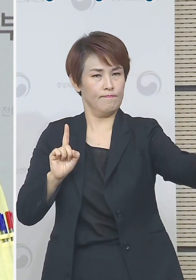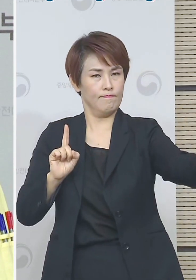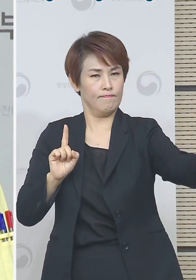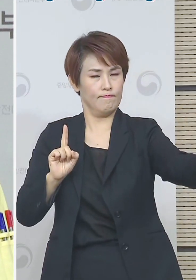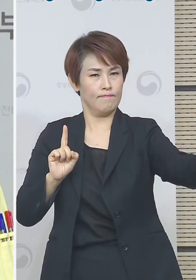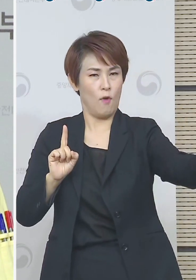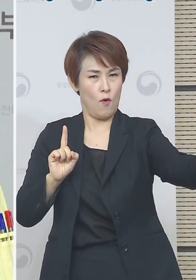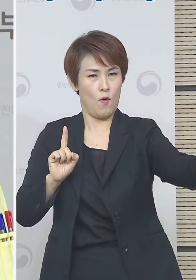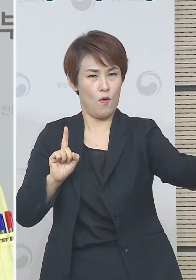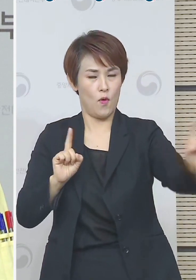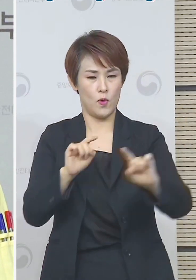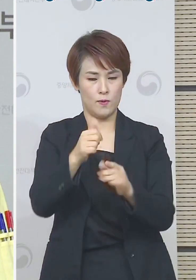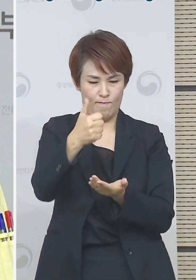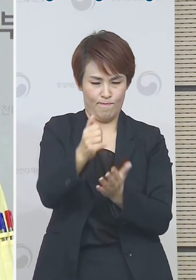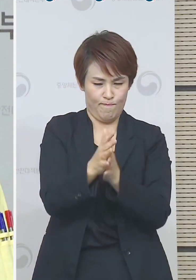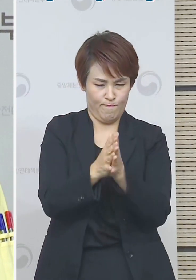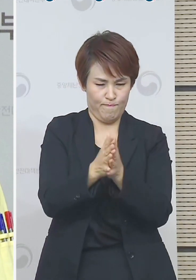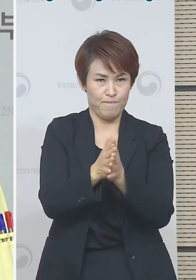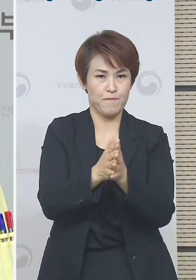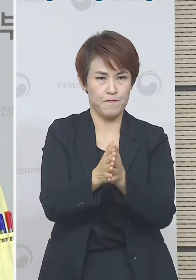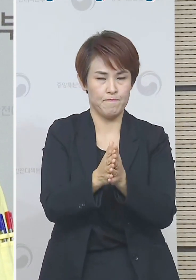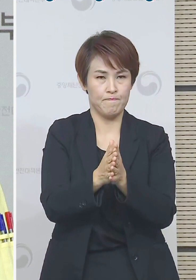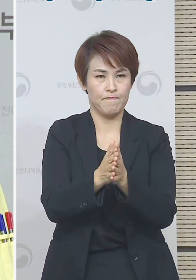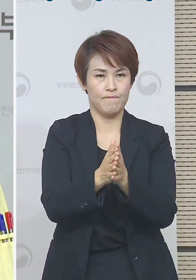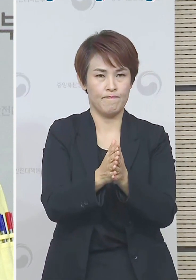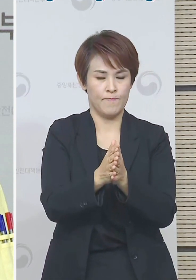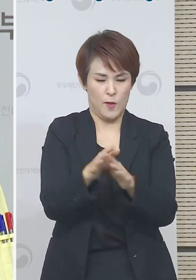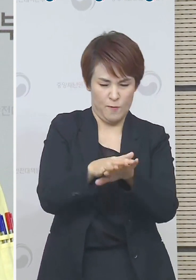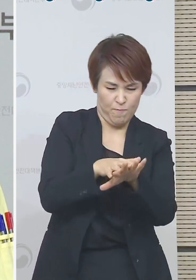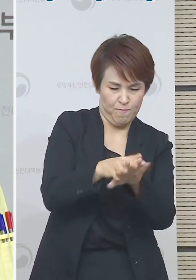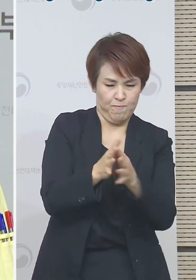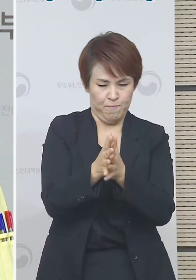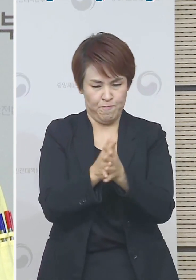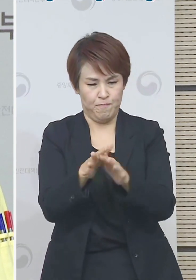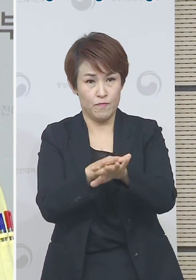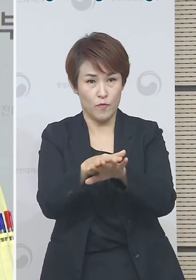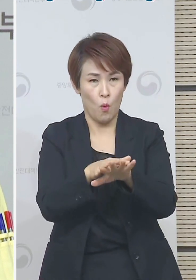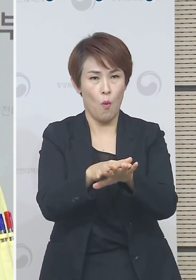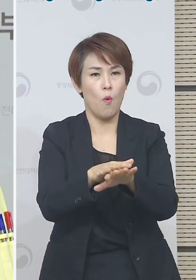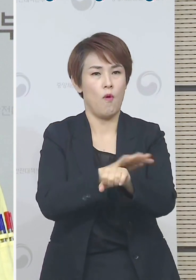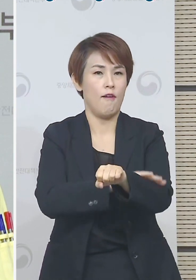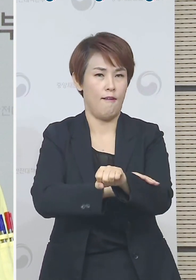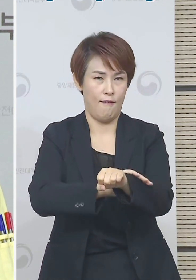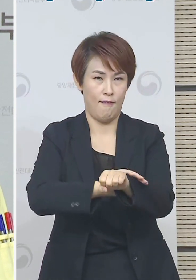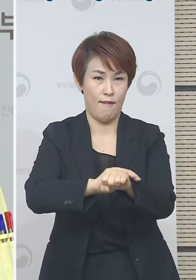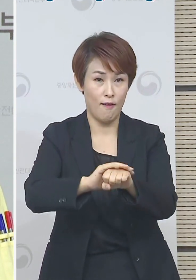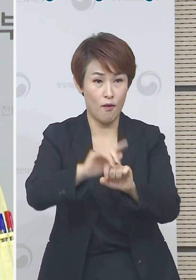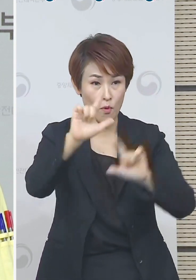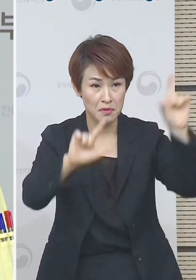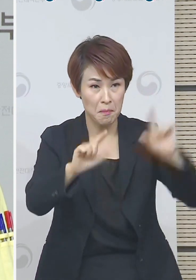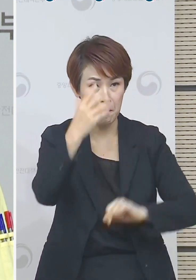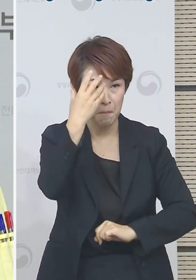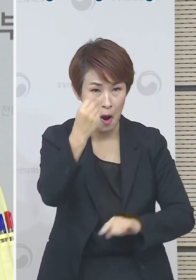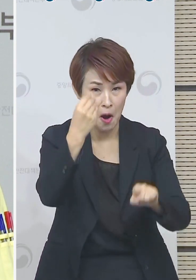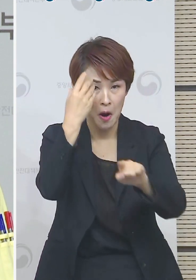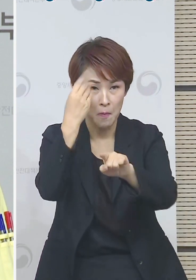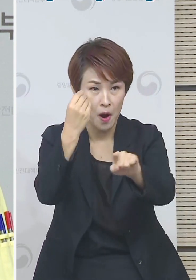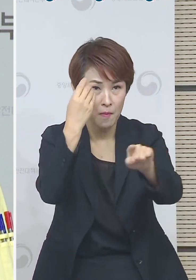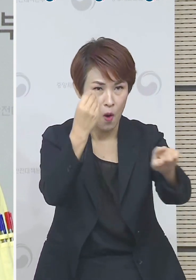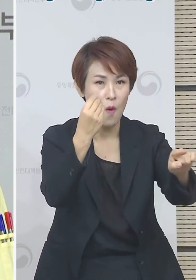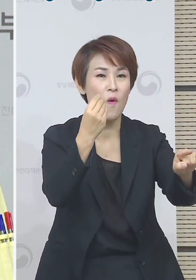서고 손 소독제를 사용하여 꼼꼼하게 손을 닦는 등 모범적인 장면들이 여러